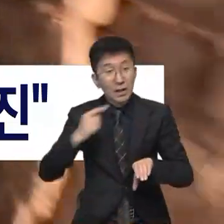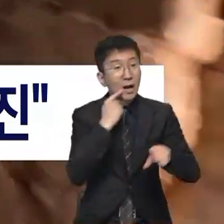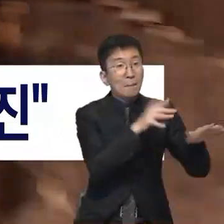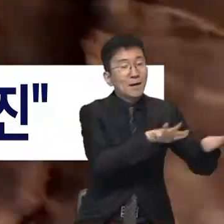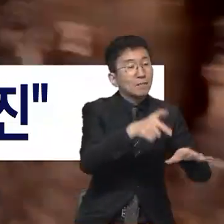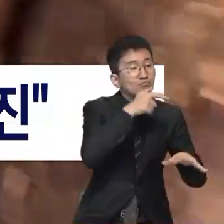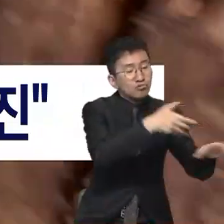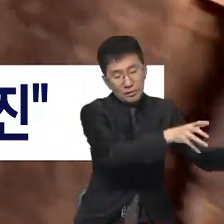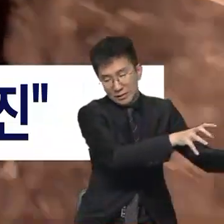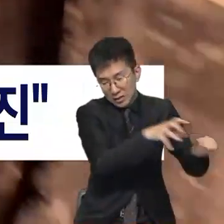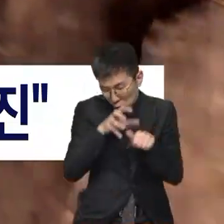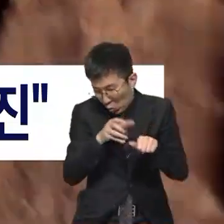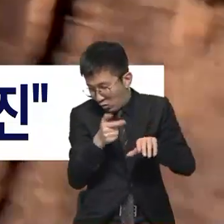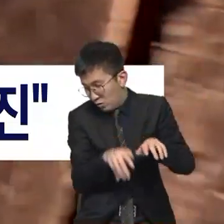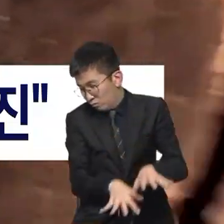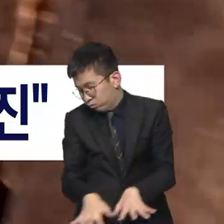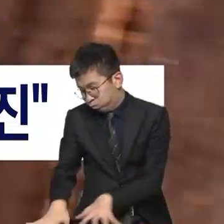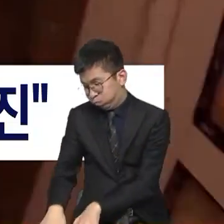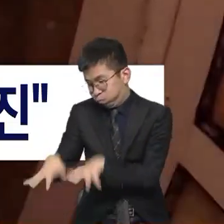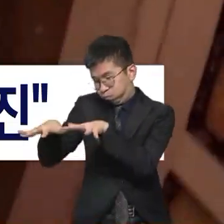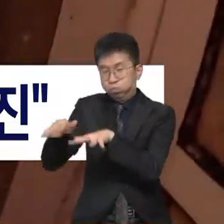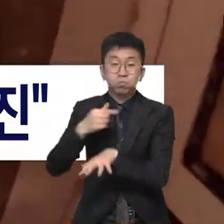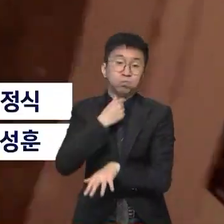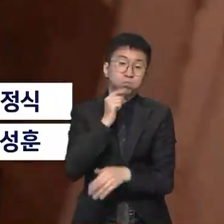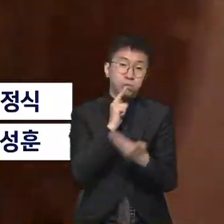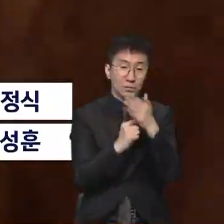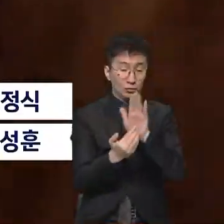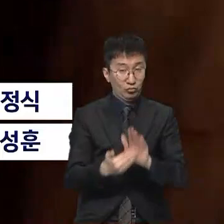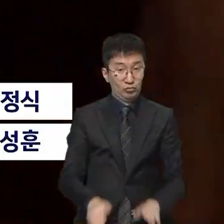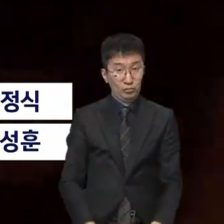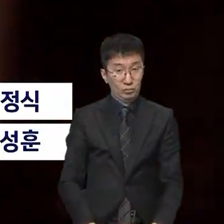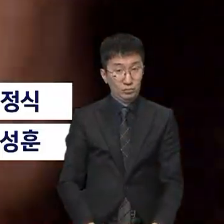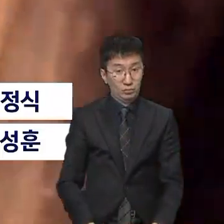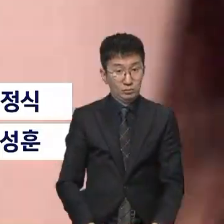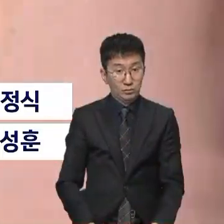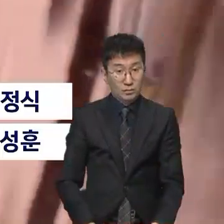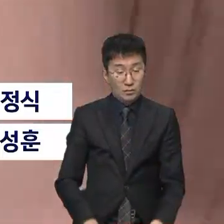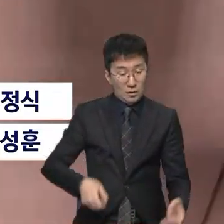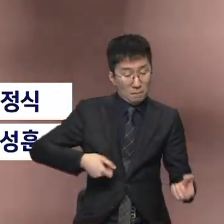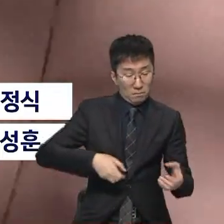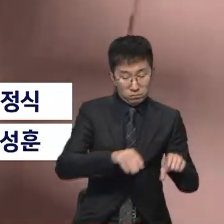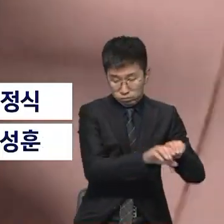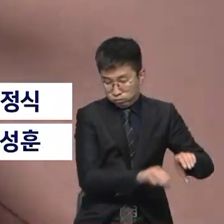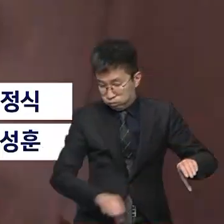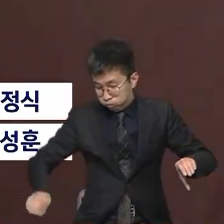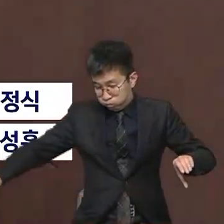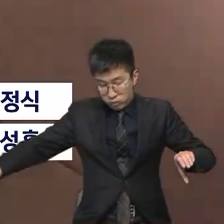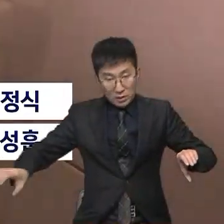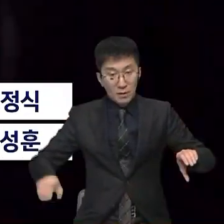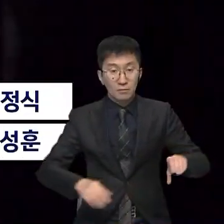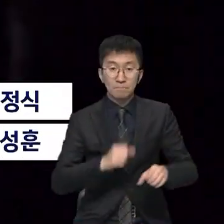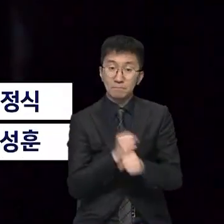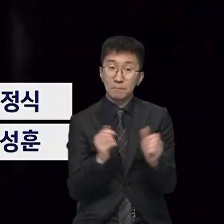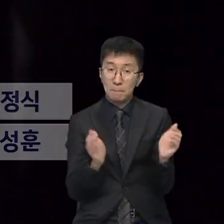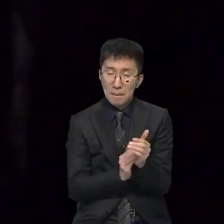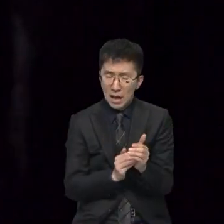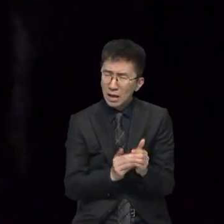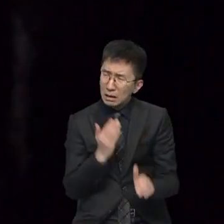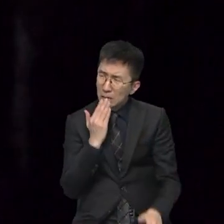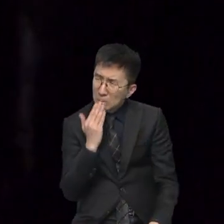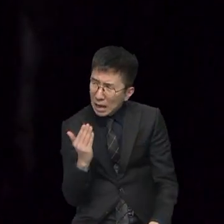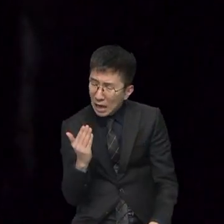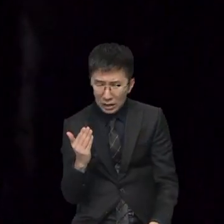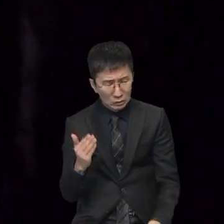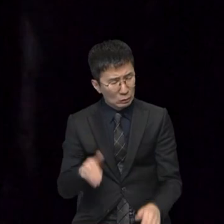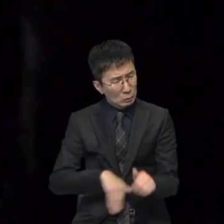미 월스트리트 저널이 전했습니다. 펌프까지 설치해둔 상태지만 실현 가능성과 환경 영향을 놓고